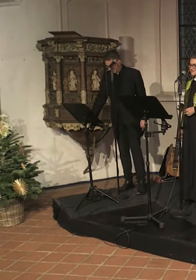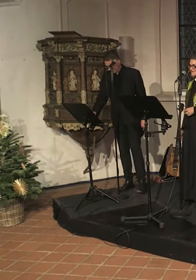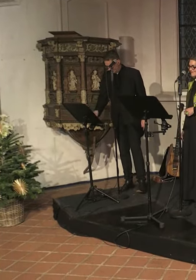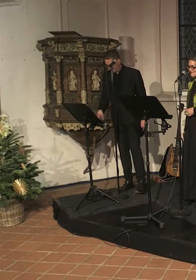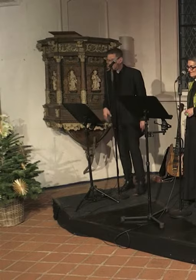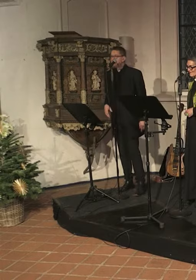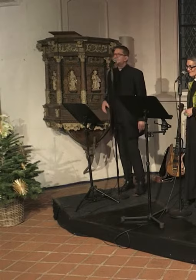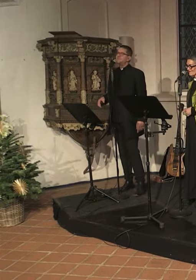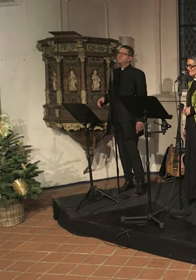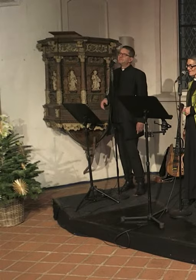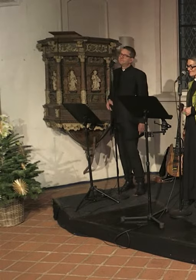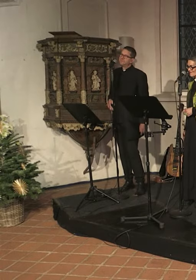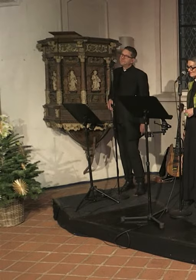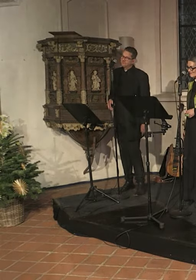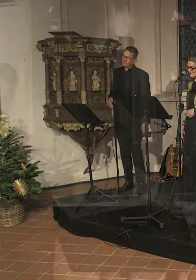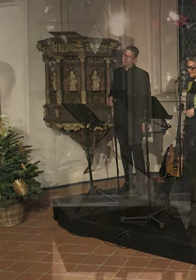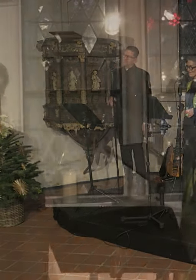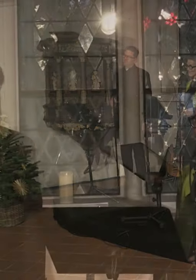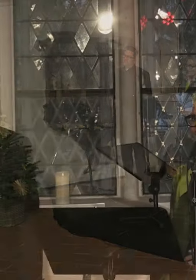am.